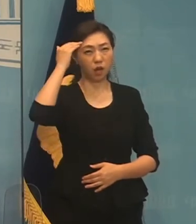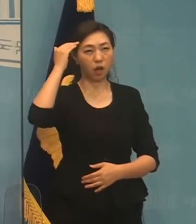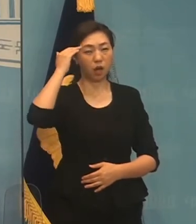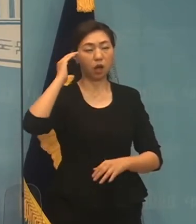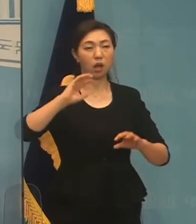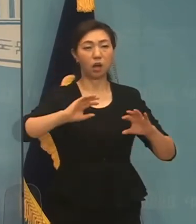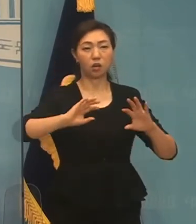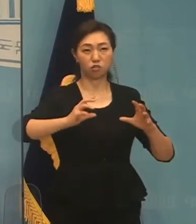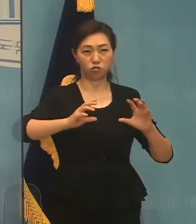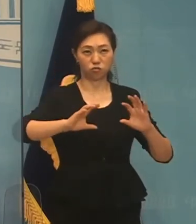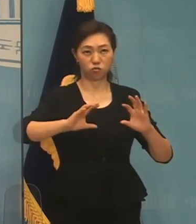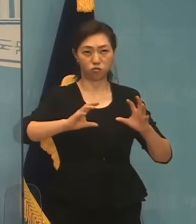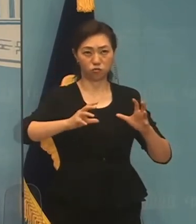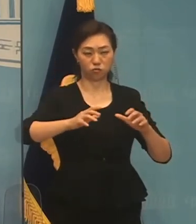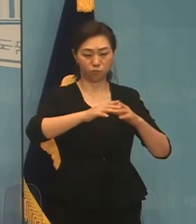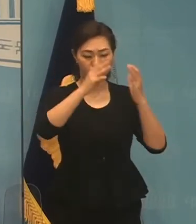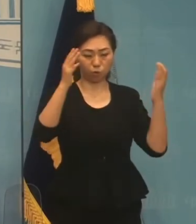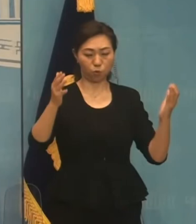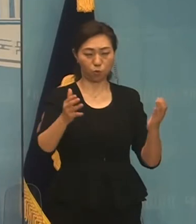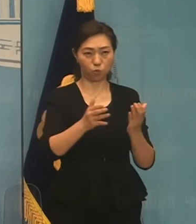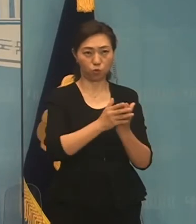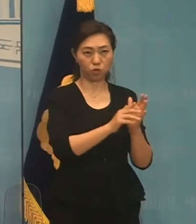공개하고 서로